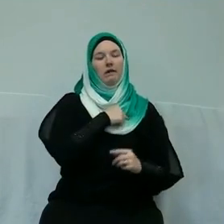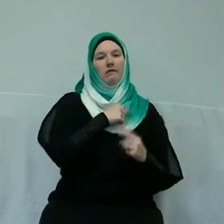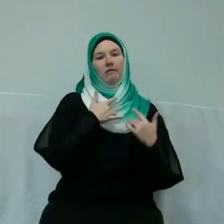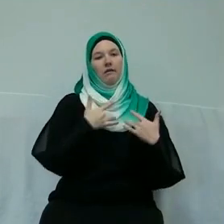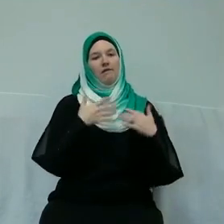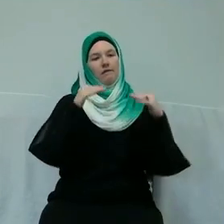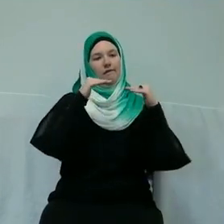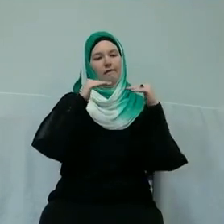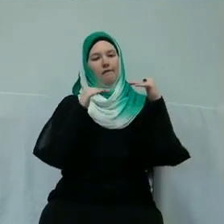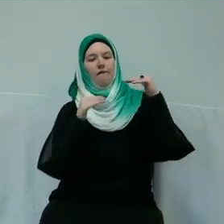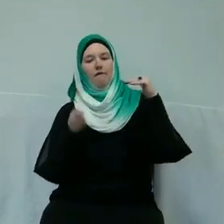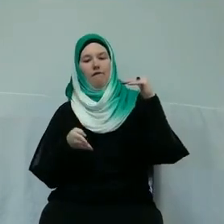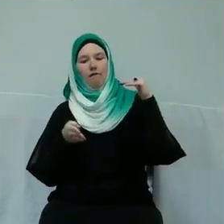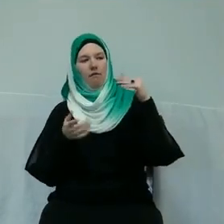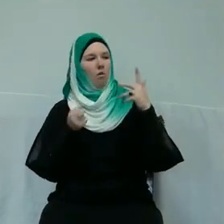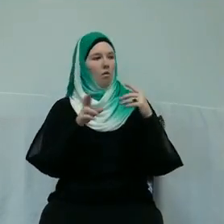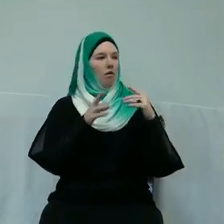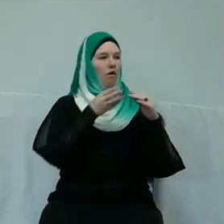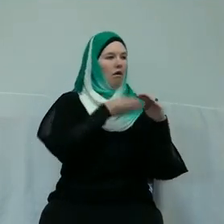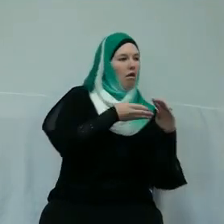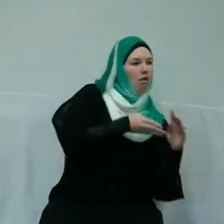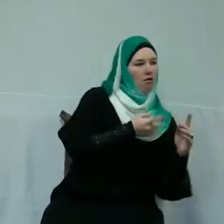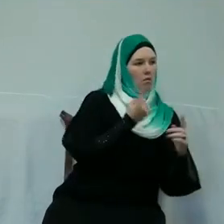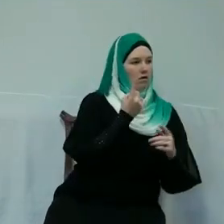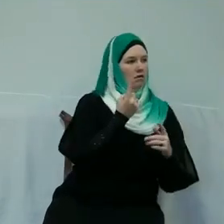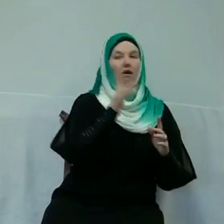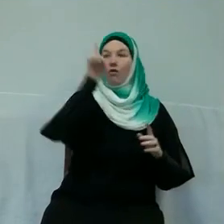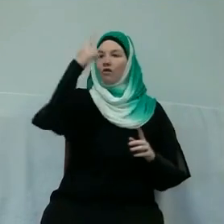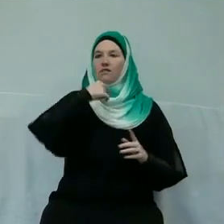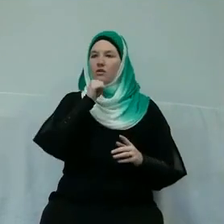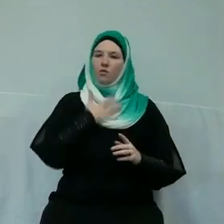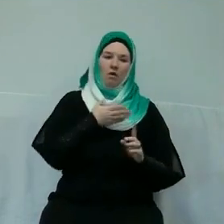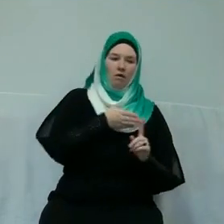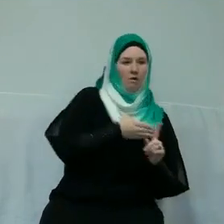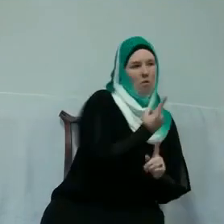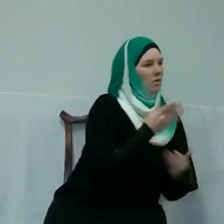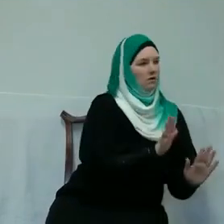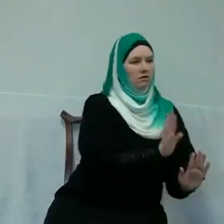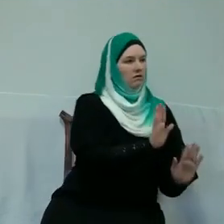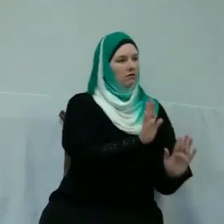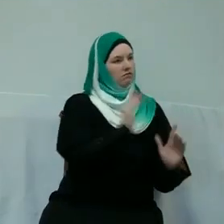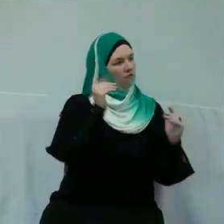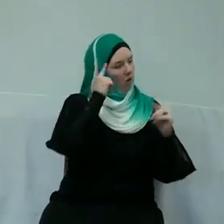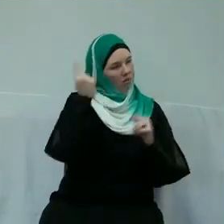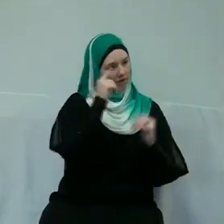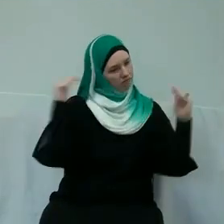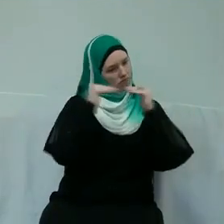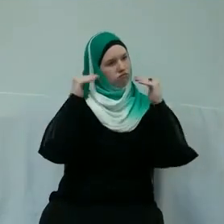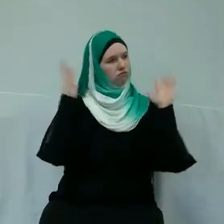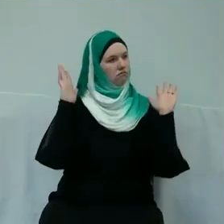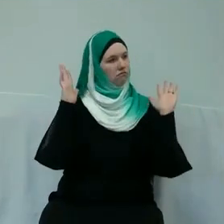we tilt, and Allah says, do not tilt. فلا تتبعوا الهوى أن